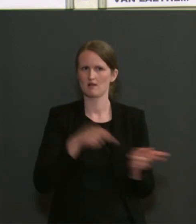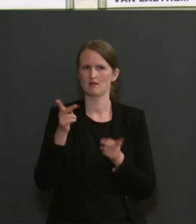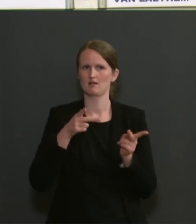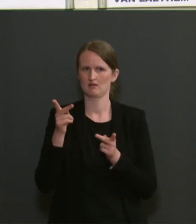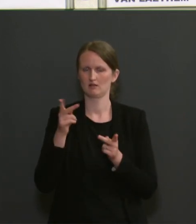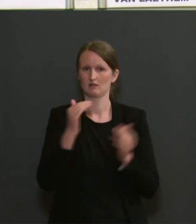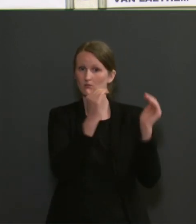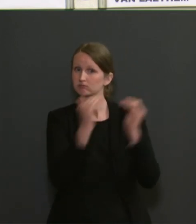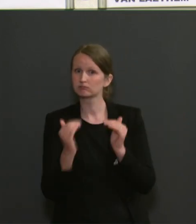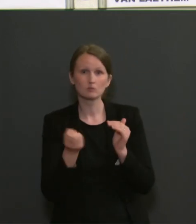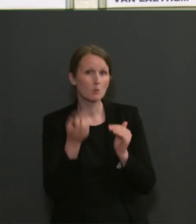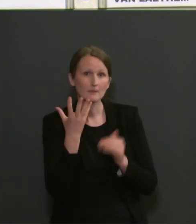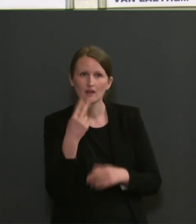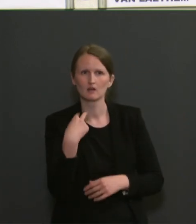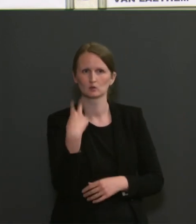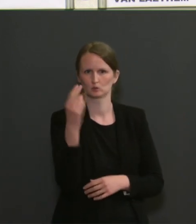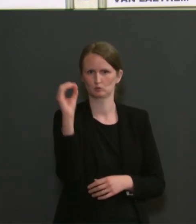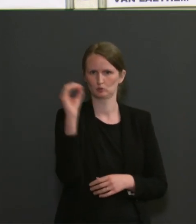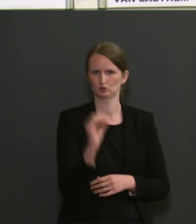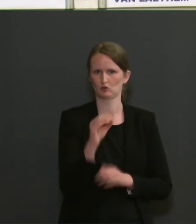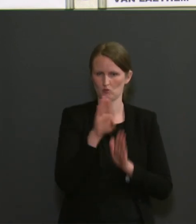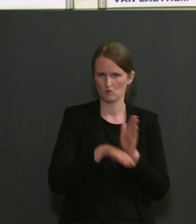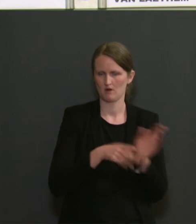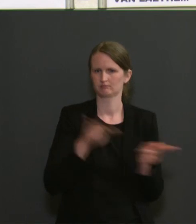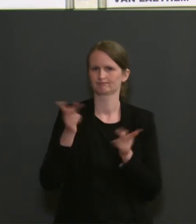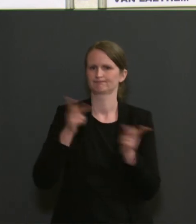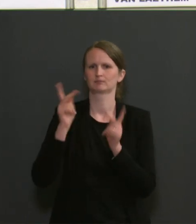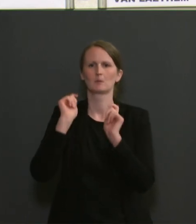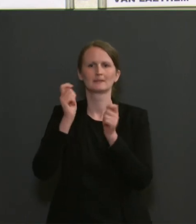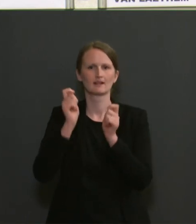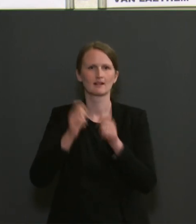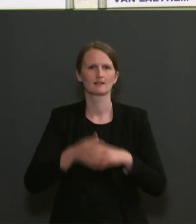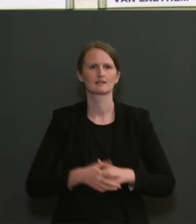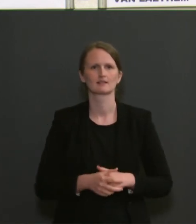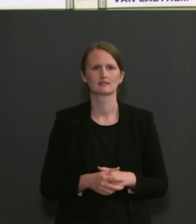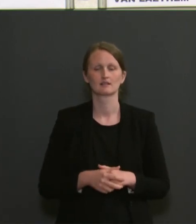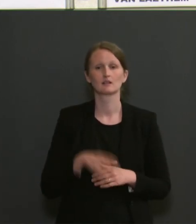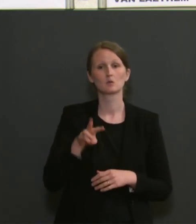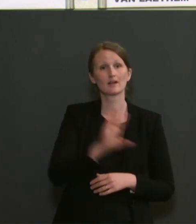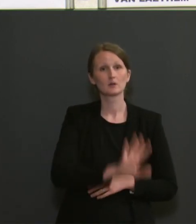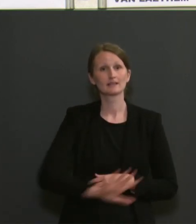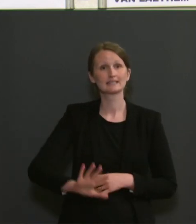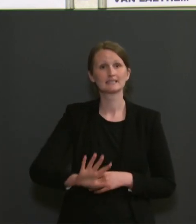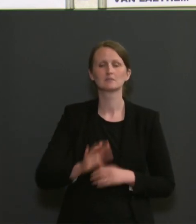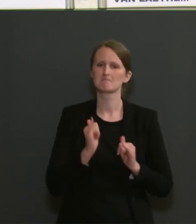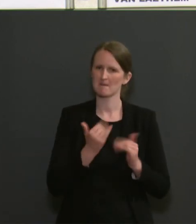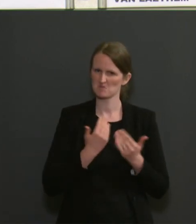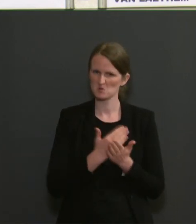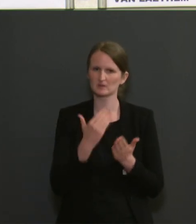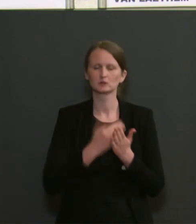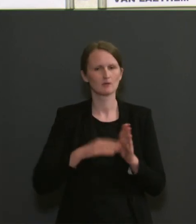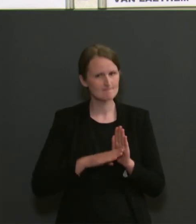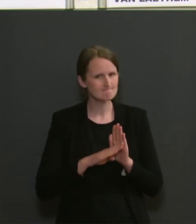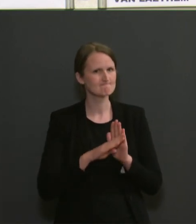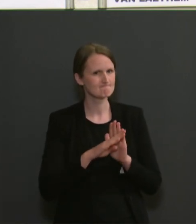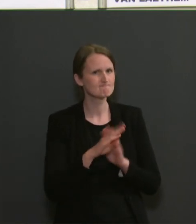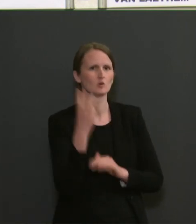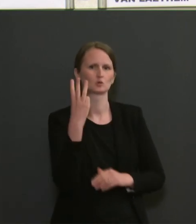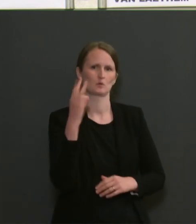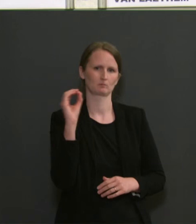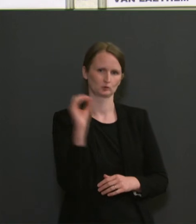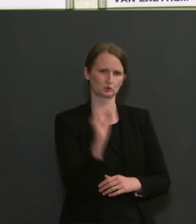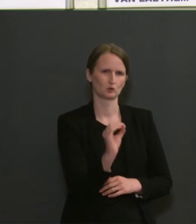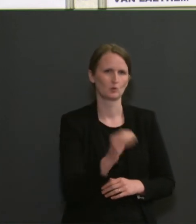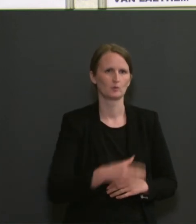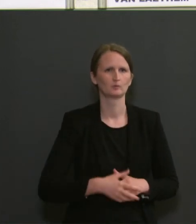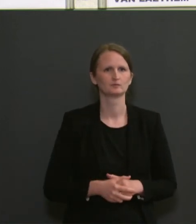admissions. En Wallonie, on a encore une légère augmentation de 3%. Cette augmentation est plus significative actuellement en